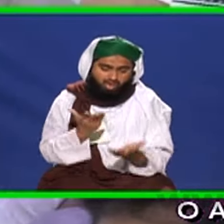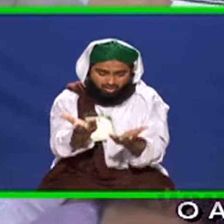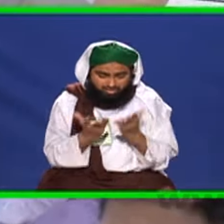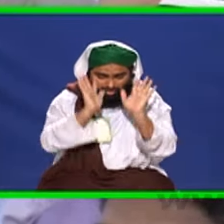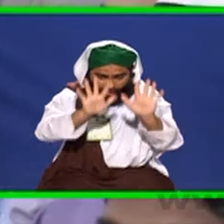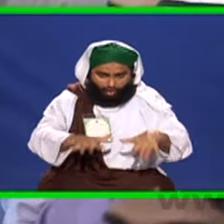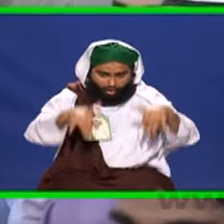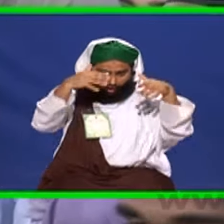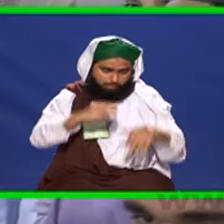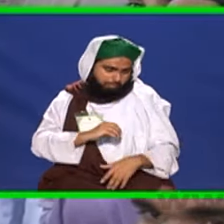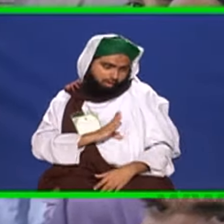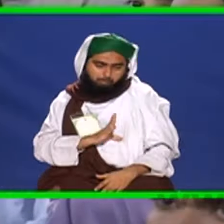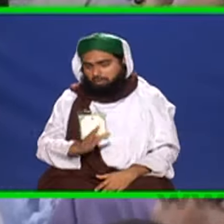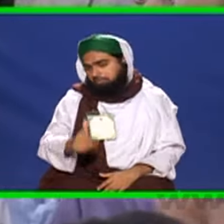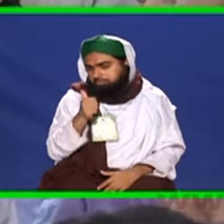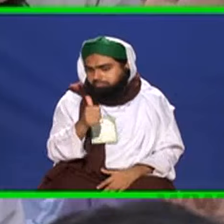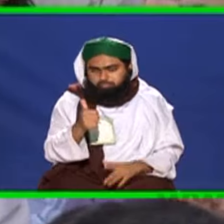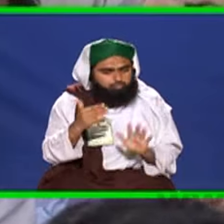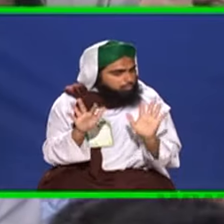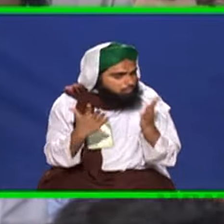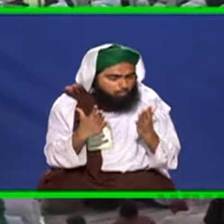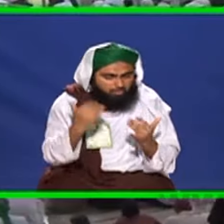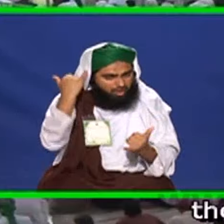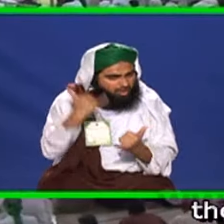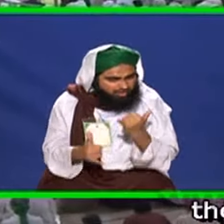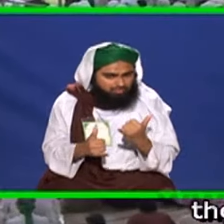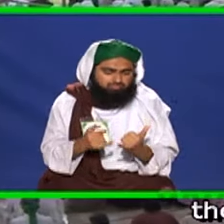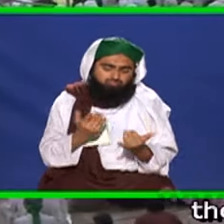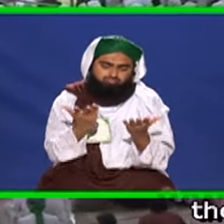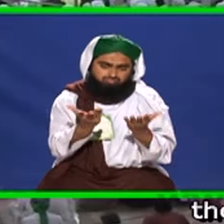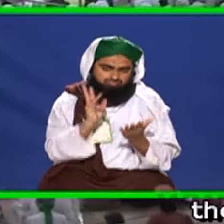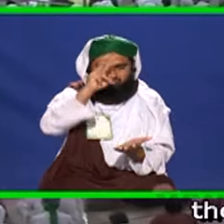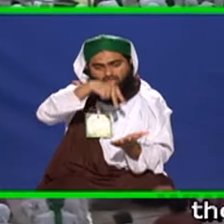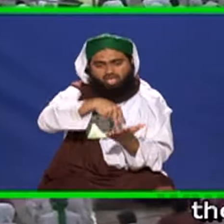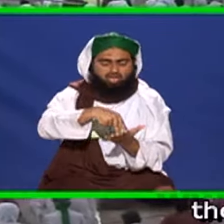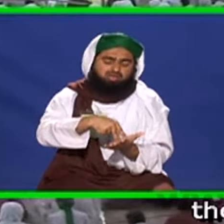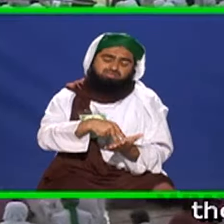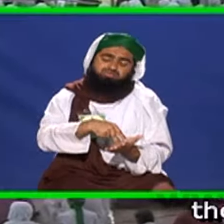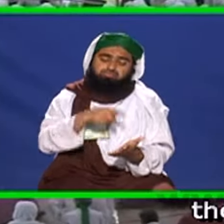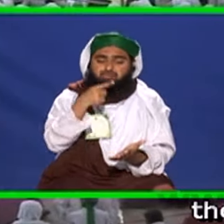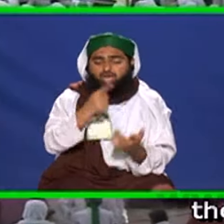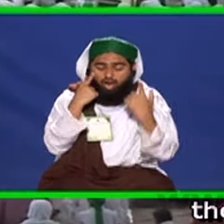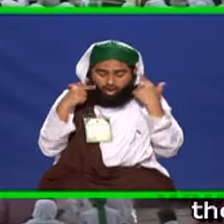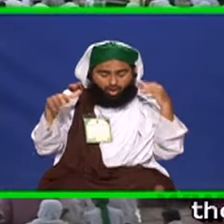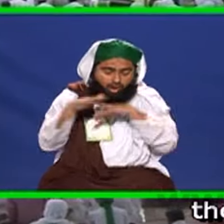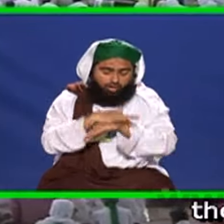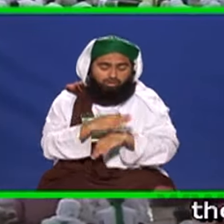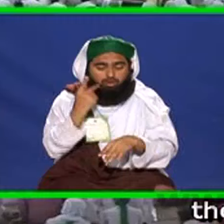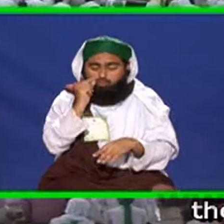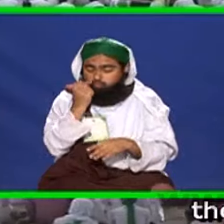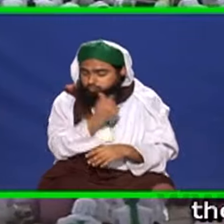نہیں تو قیامت میں مجھے اس لیے اندھا اٹھانا تاکہ میں تیرے نیک بندوں کے آگے شرمندہ نہ ہوں.